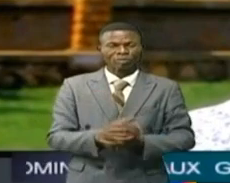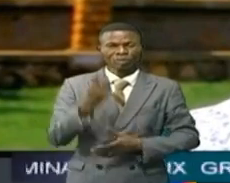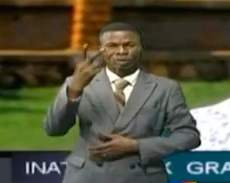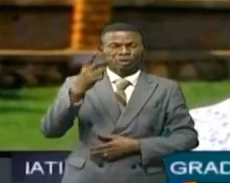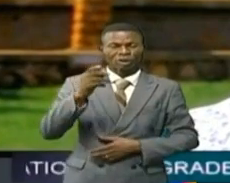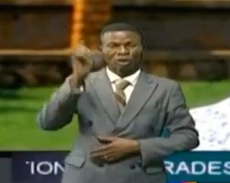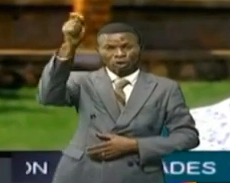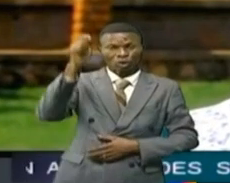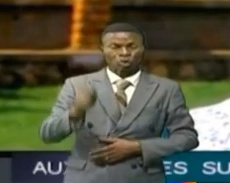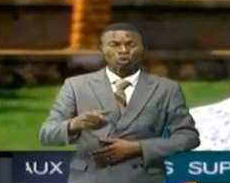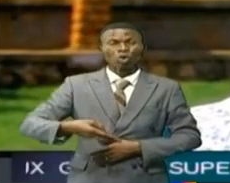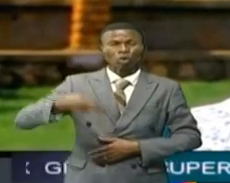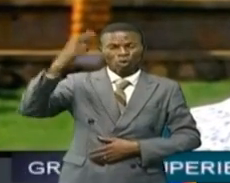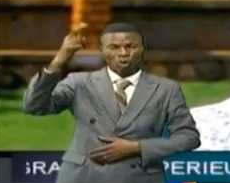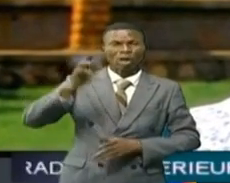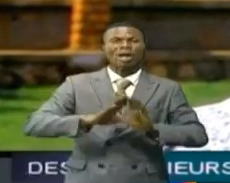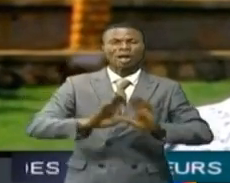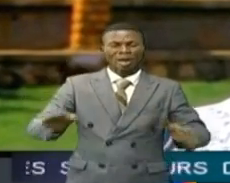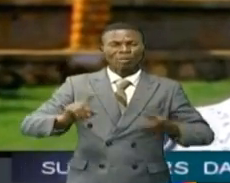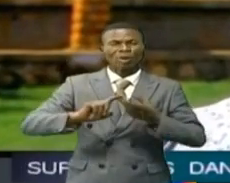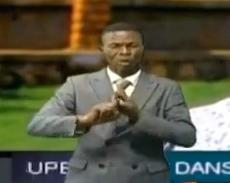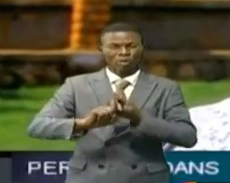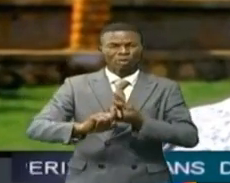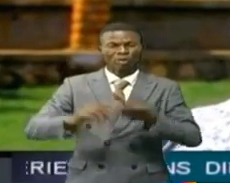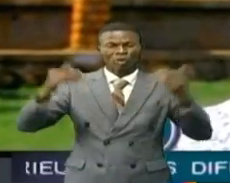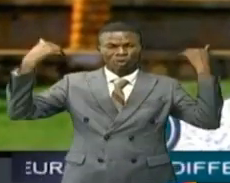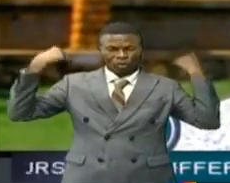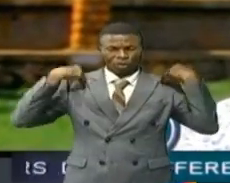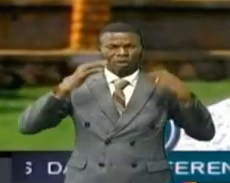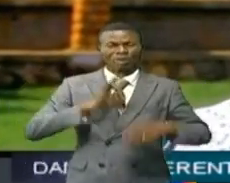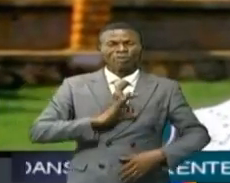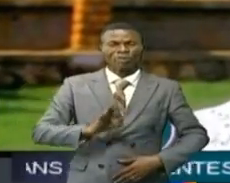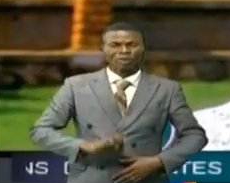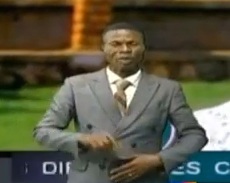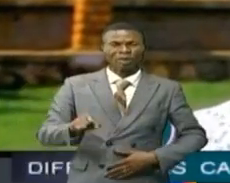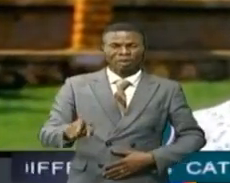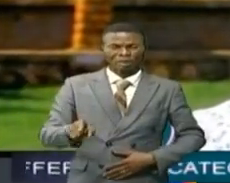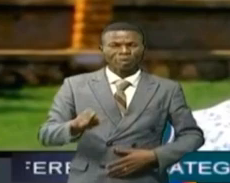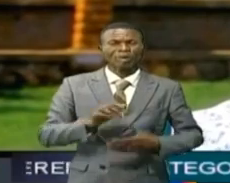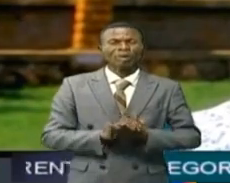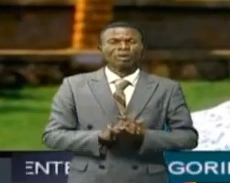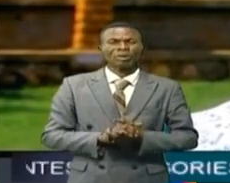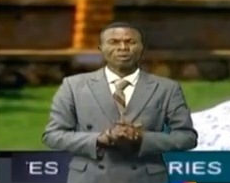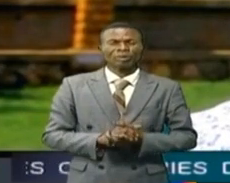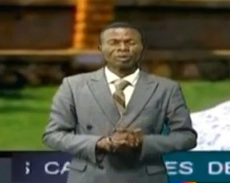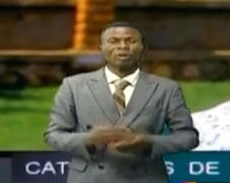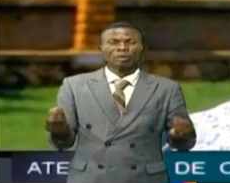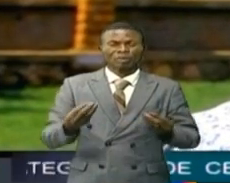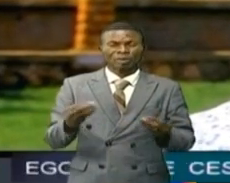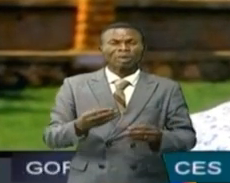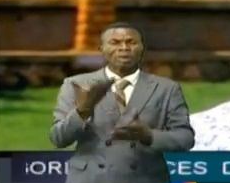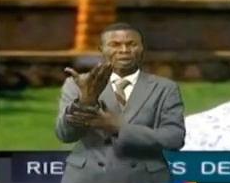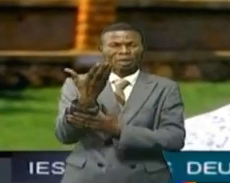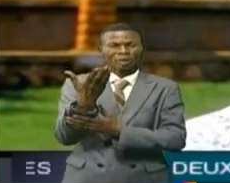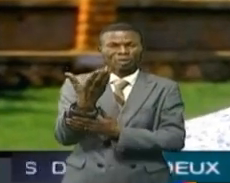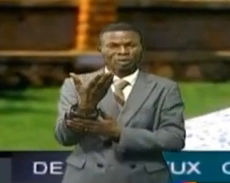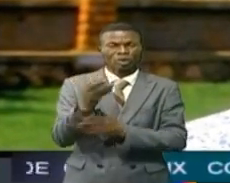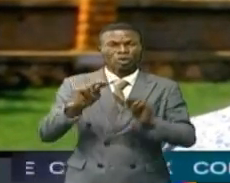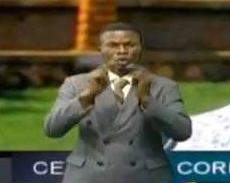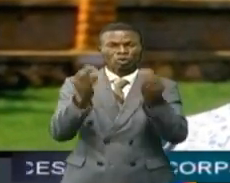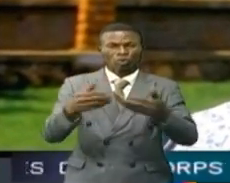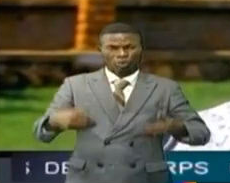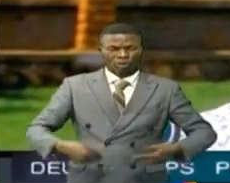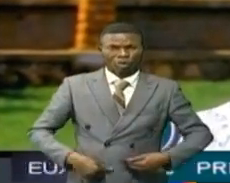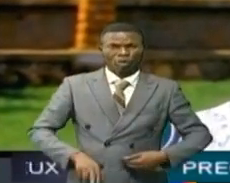officiers généraux ont mérité la confiance du commandant suprême, Félix-Antoine Tshisekedi Tshilombo. D'où cet appel de la Ligue des jeunes